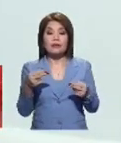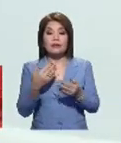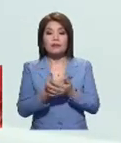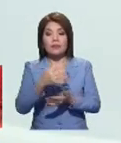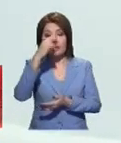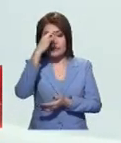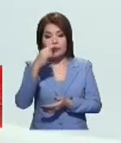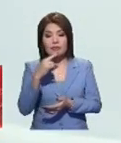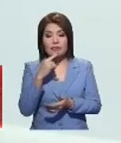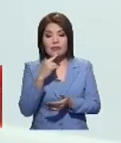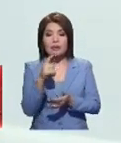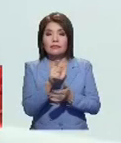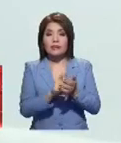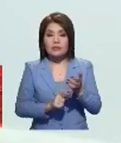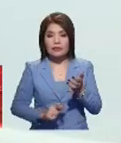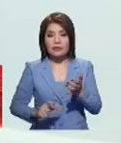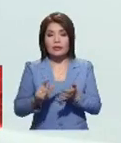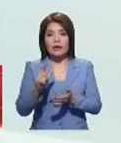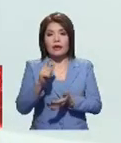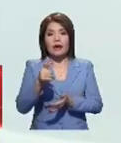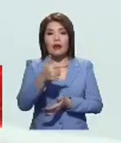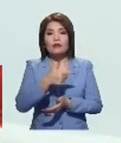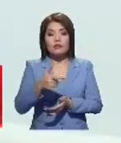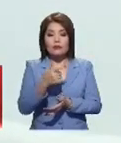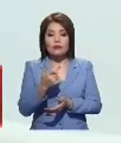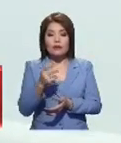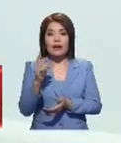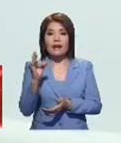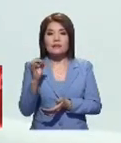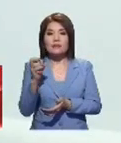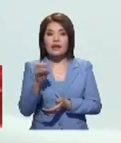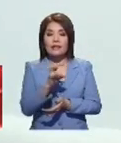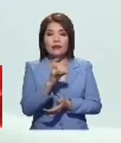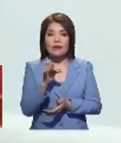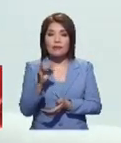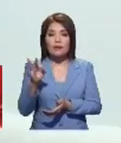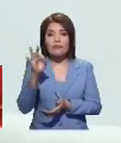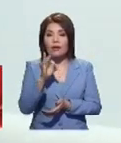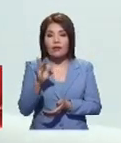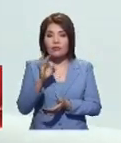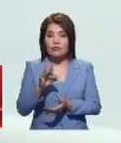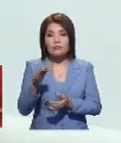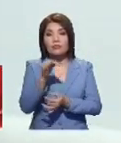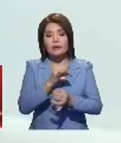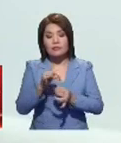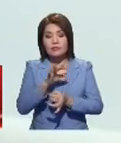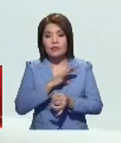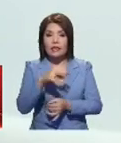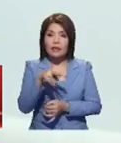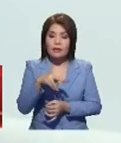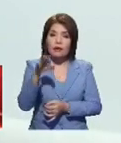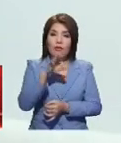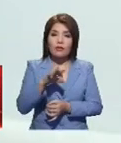қазақтың классик жазушысы, Атыраудың төл перзенті Рахымжан Отарбаев жөнінде болды. Әдебиет жөнінде,